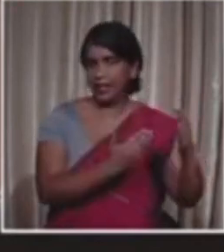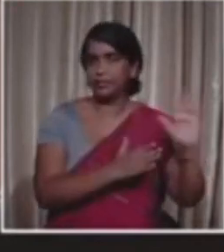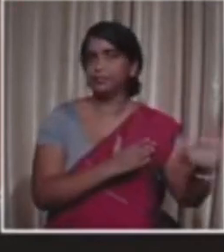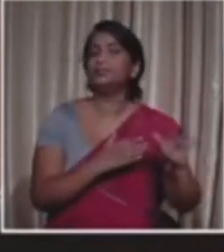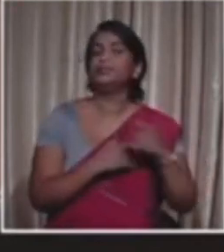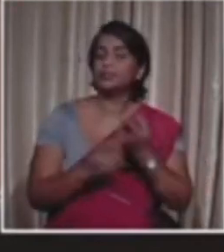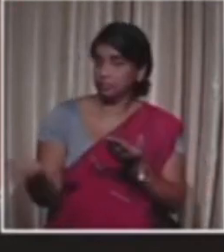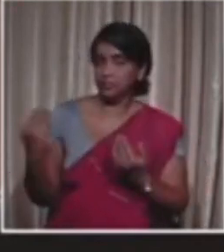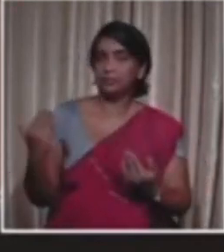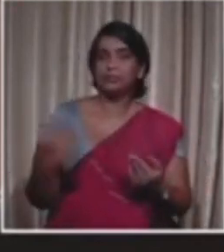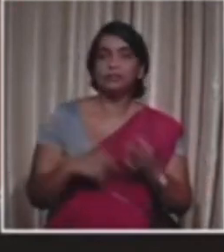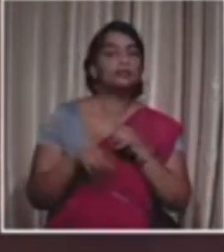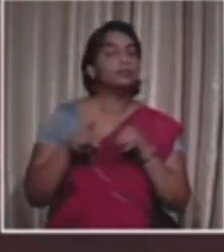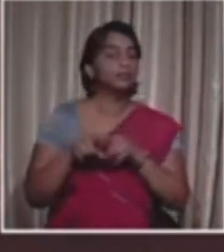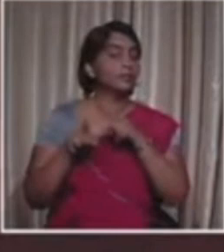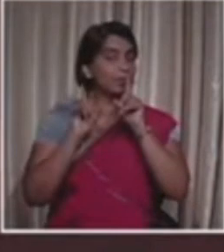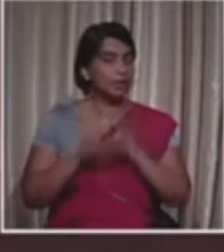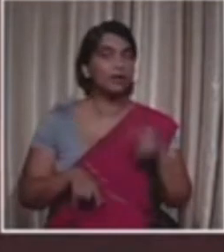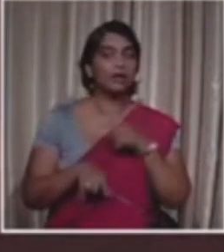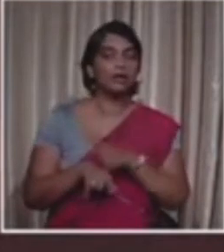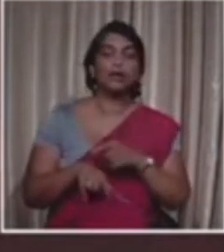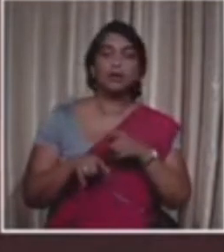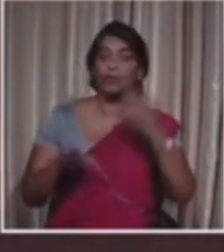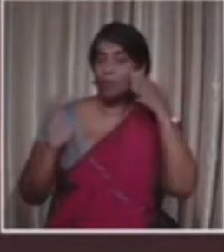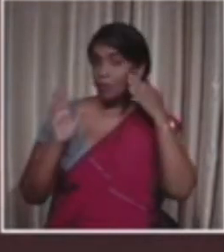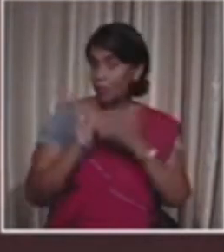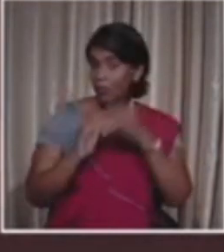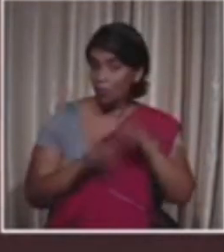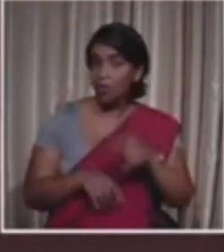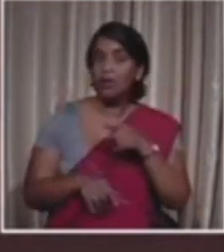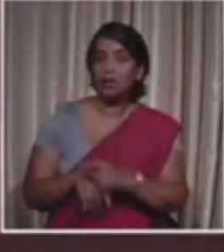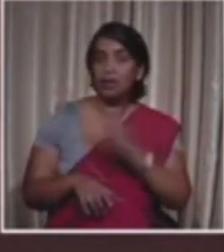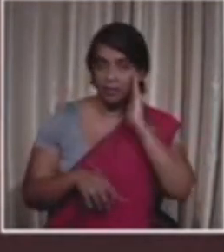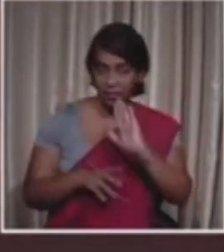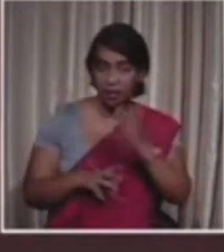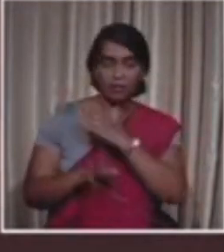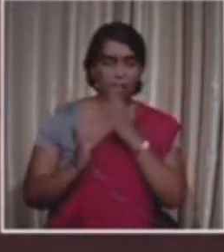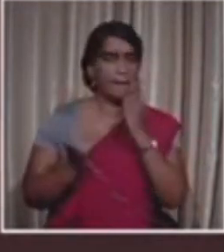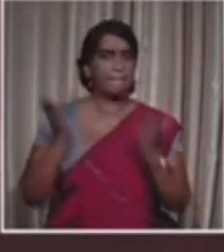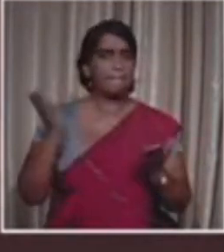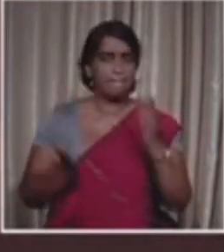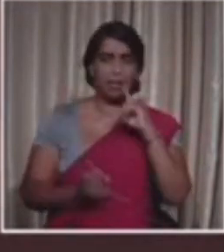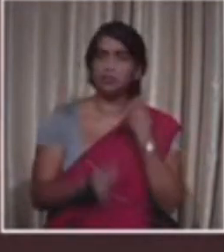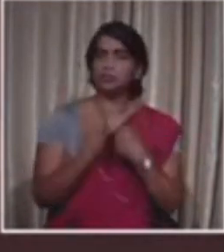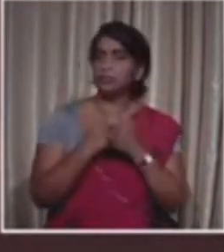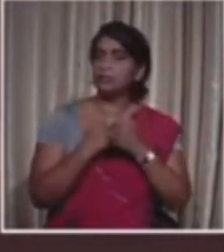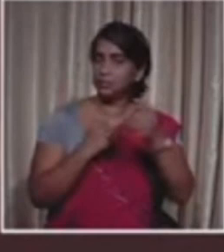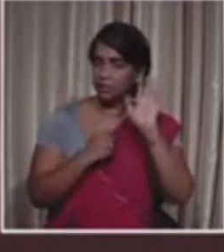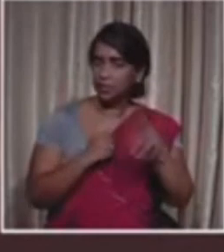कथानायक तुर्मनीतरव मे सिद्ध पिलव स्वाधीन अपक्षपाती परीक्षण पवतन